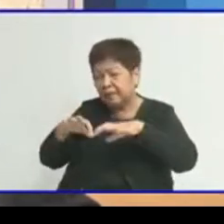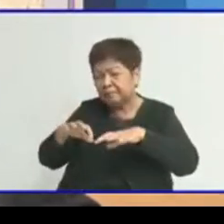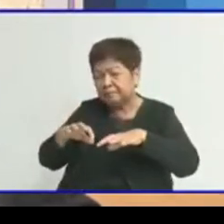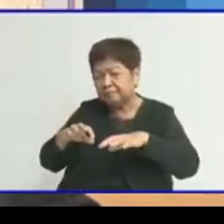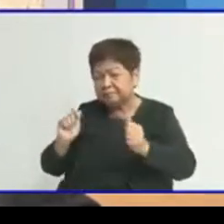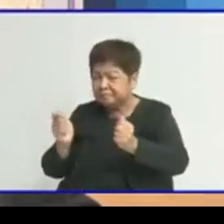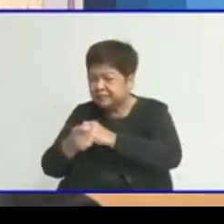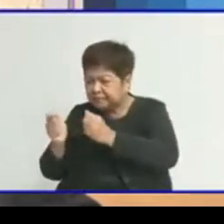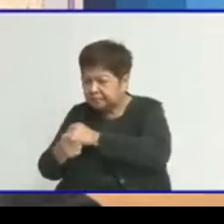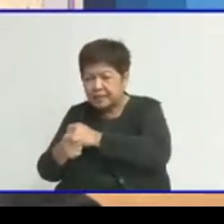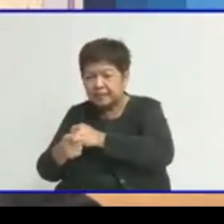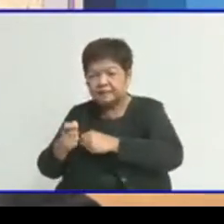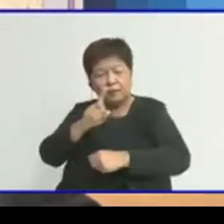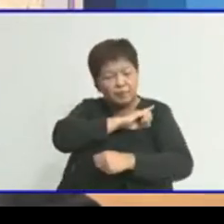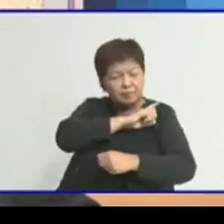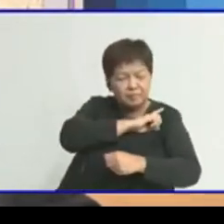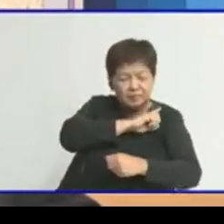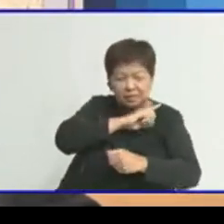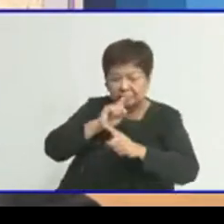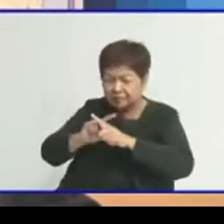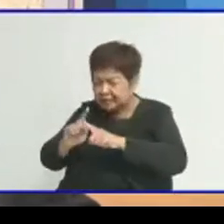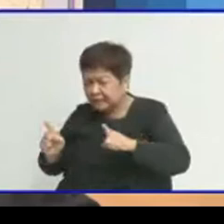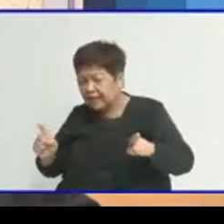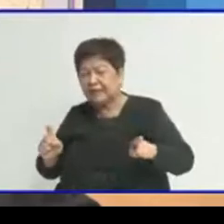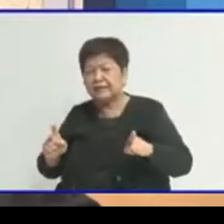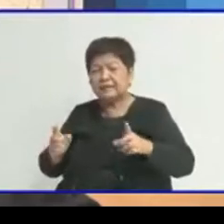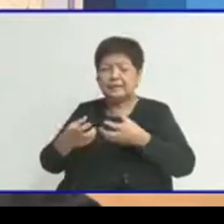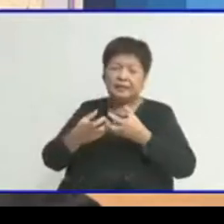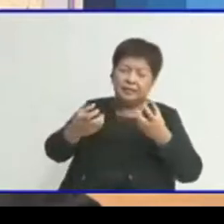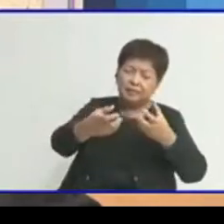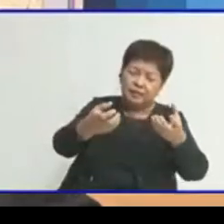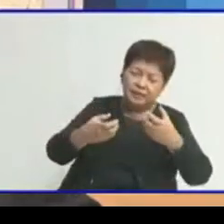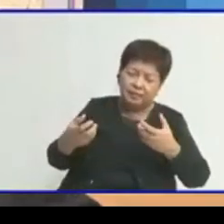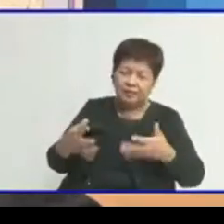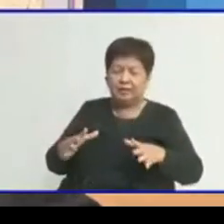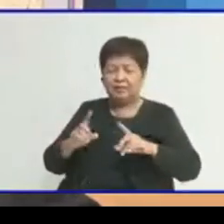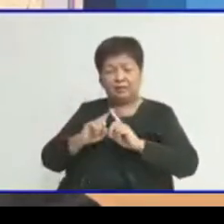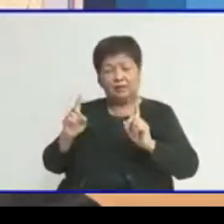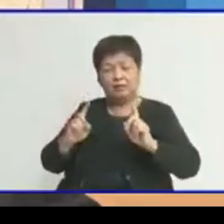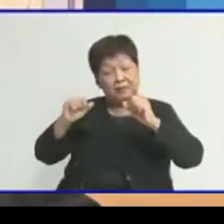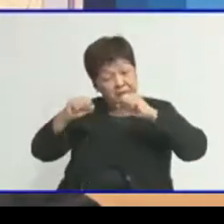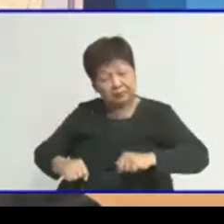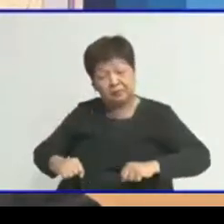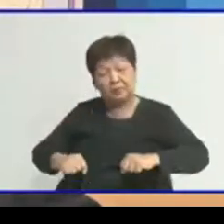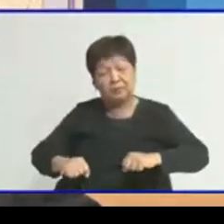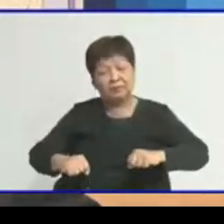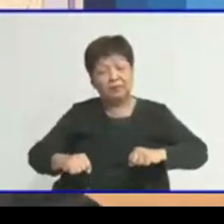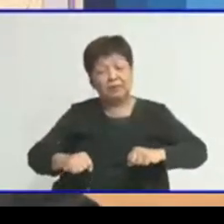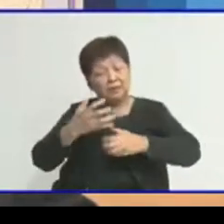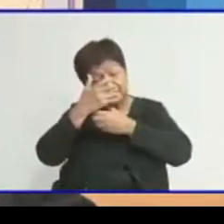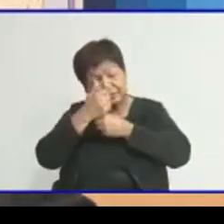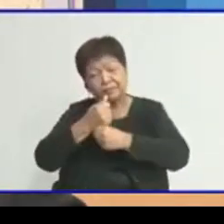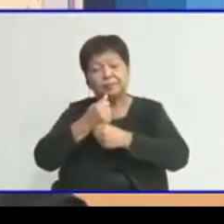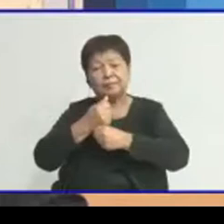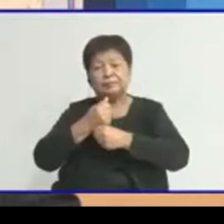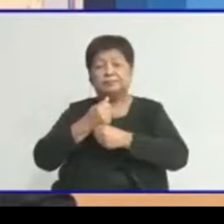จะยังให้รายละเอียดไม่ได้นะคะเพราะว่ายังไม่ได้มีข้อตกลงเป็นทางการหรือว่าทำความเข้าใจอย่างลงรายละเอียดกันนะค